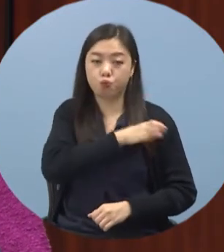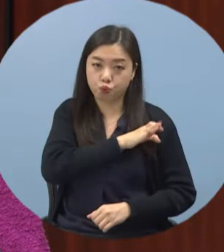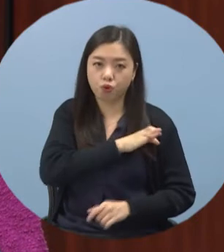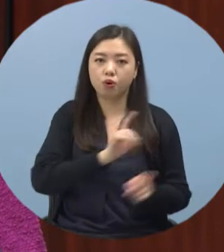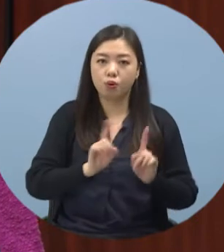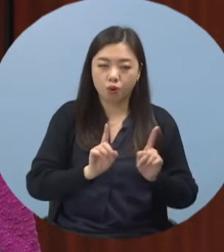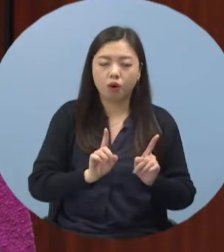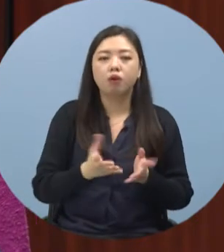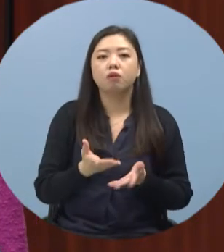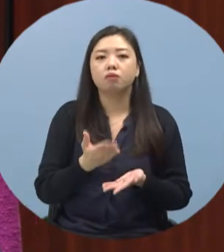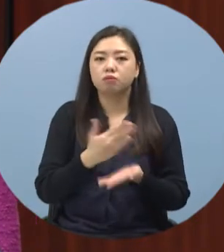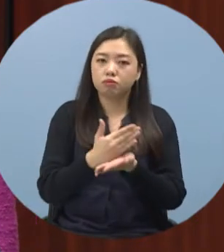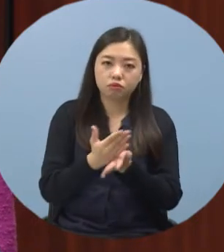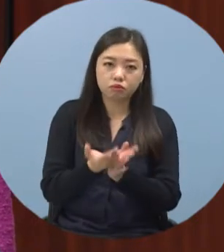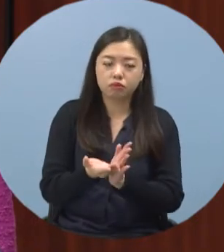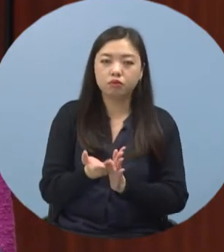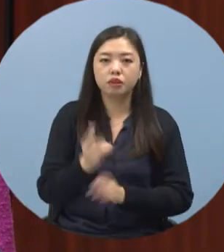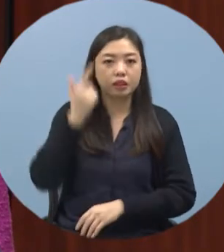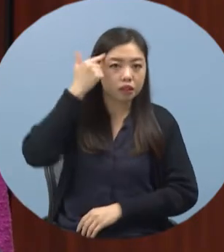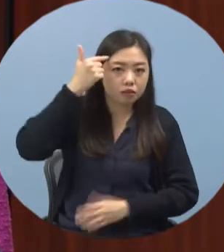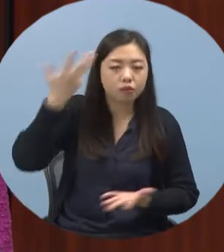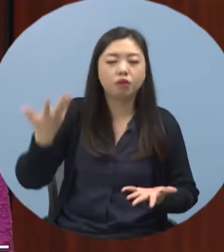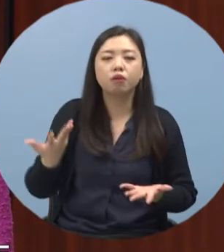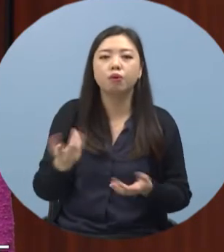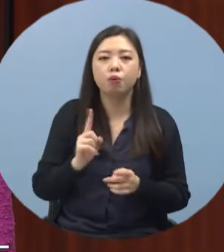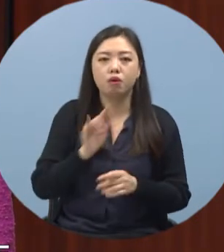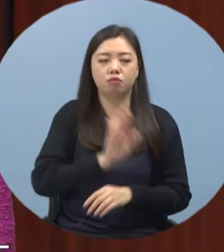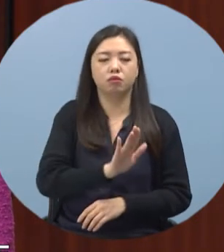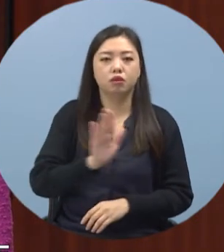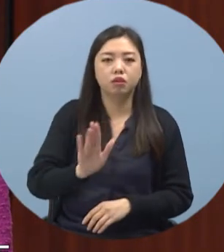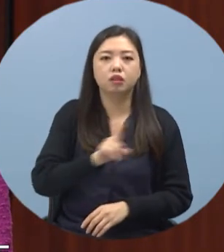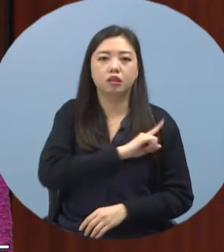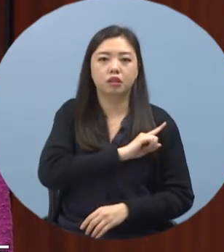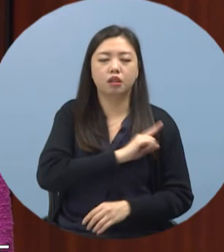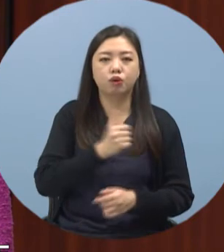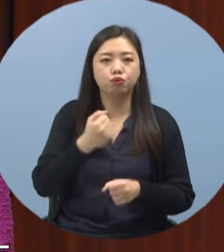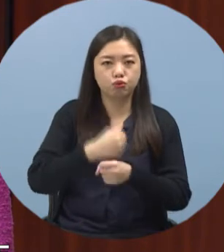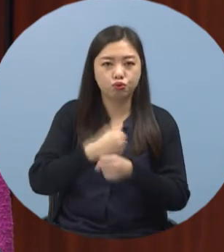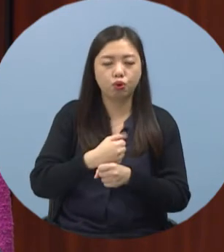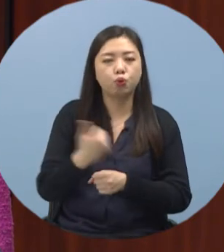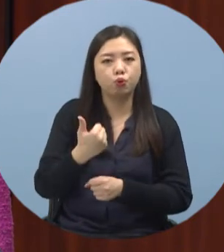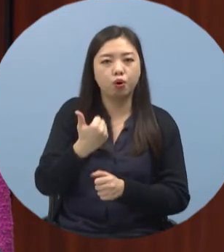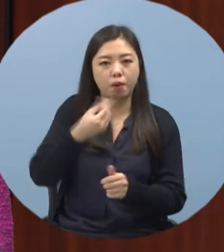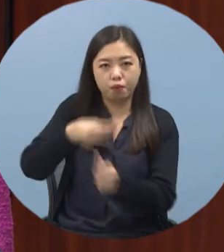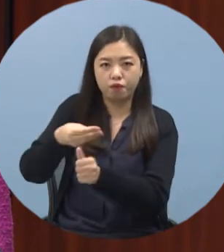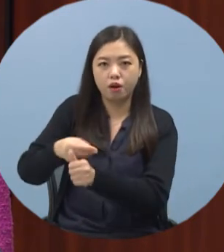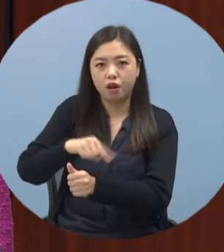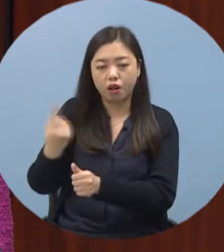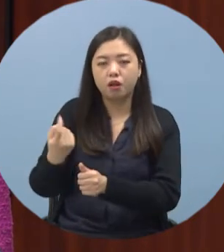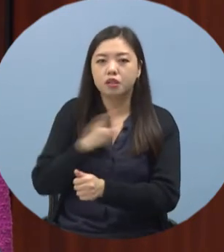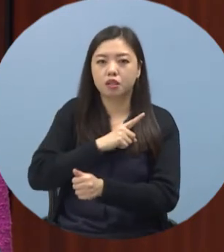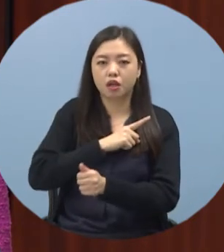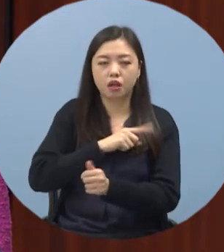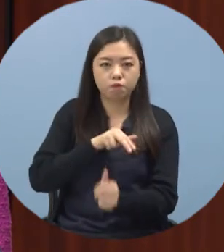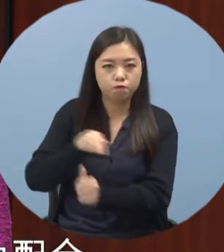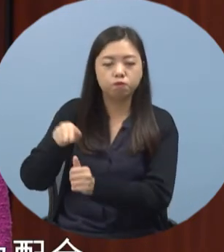是一些智庫啦，希望他們都透過他們的工作來到培訓更加多的治理